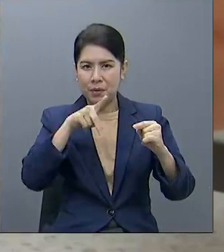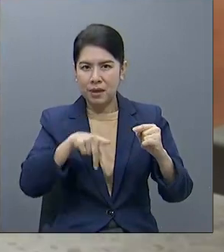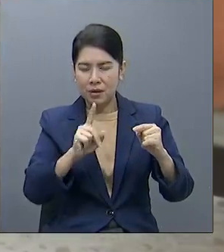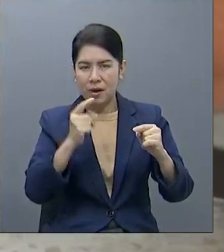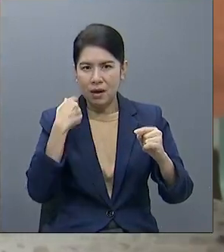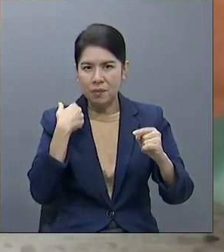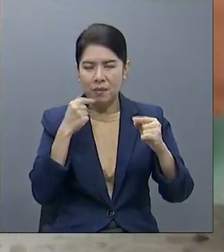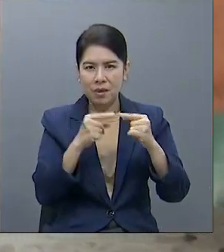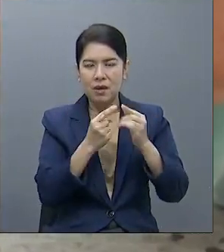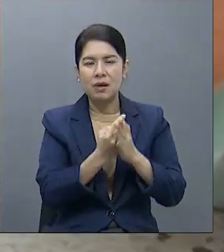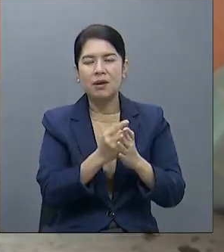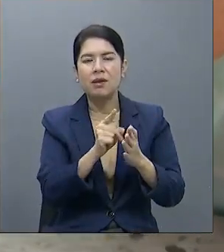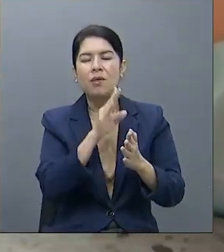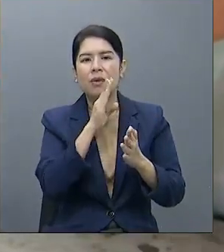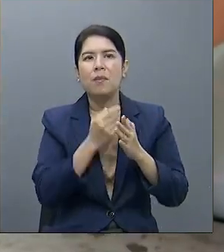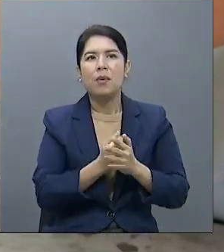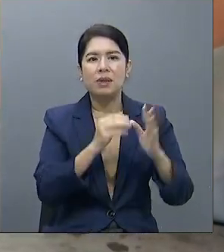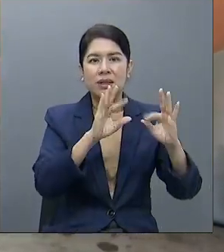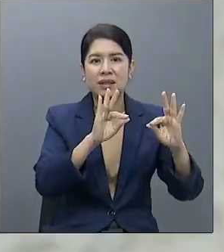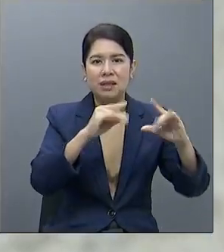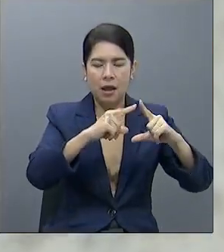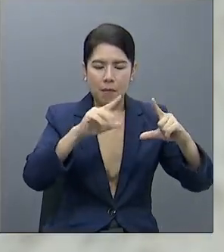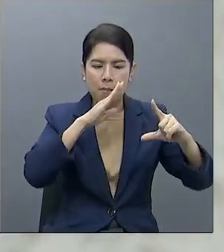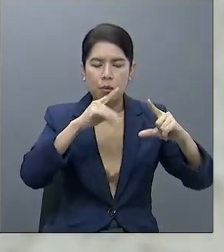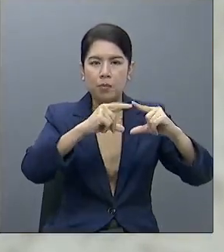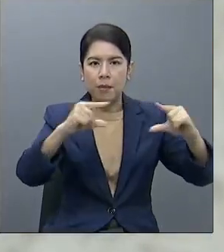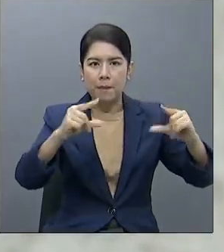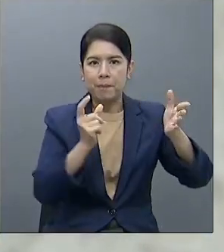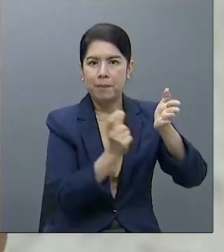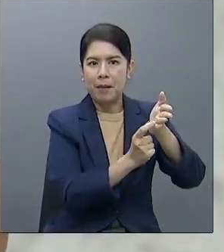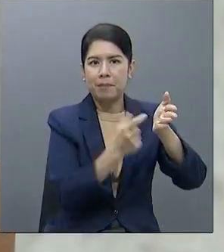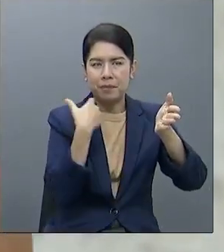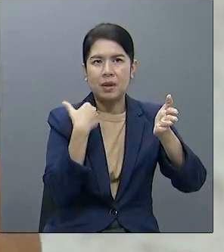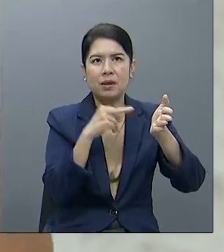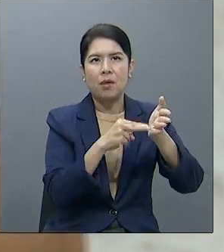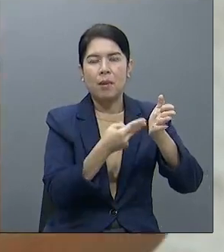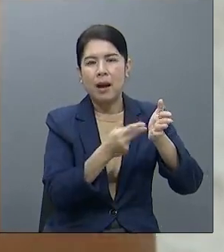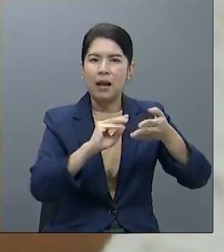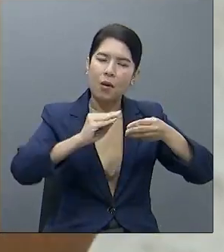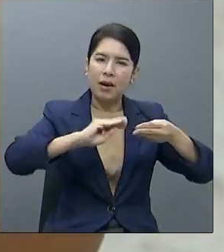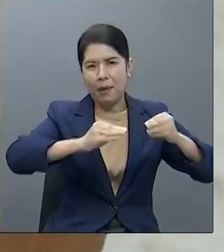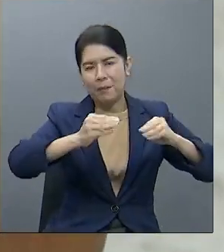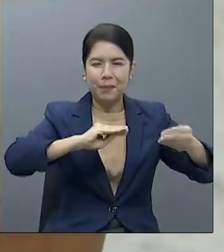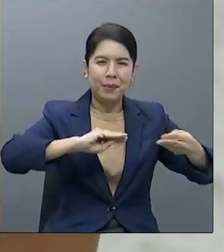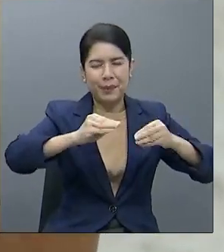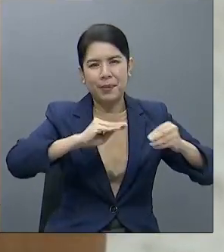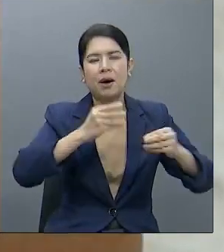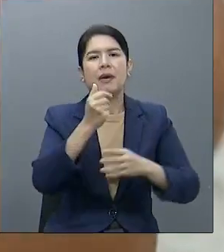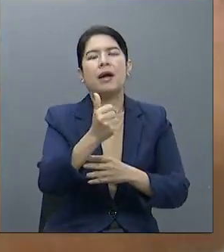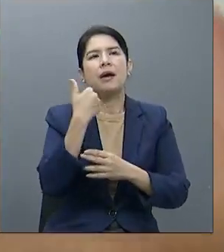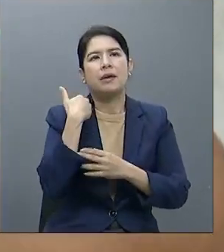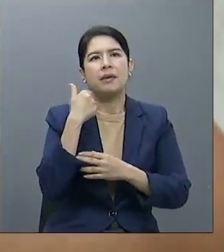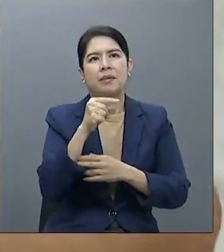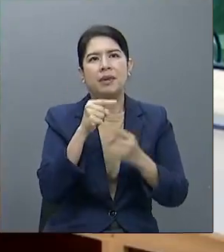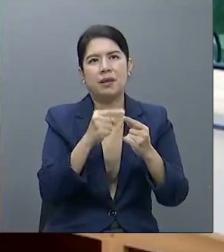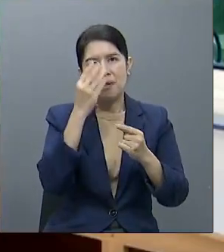ที่แห้งช้าถ้าสมมติว่าเราติดผลิตภัณฑ์นะคะมันจะไม่ติดเลยเราสามารถที่จะขยับได้เล็กน้อยนะ